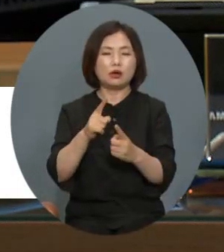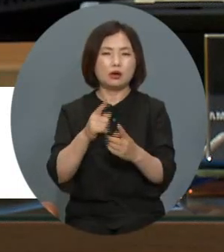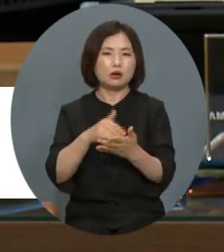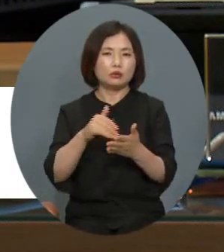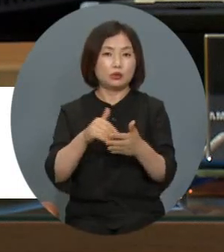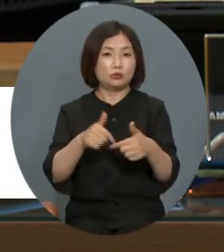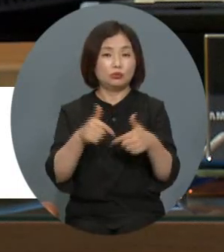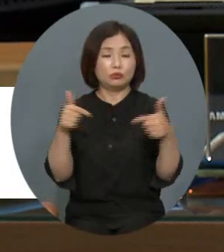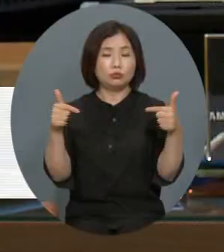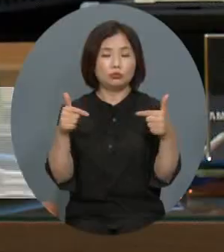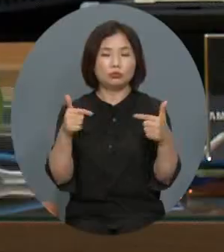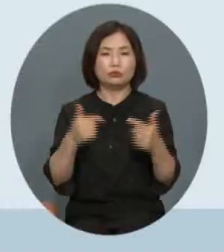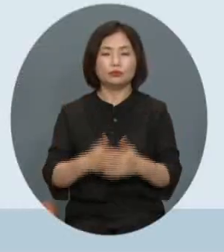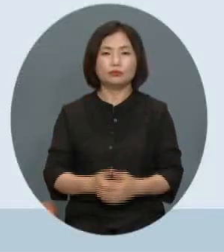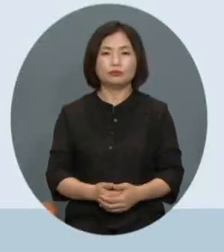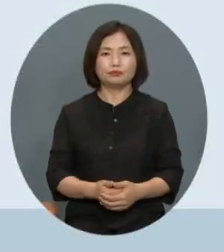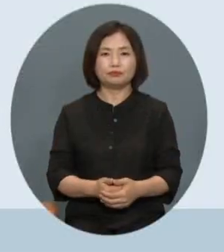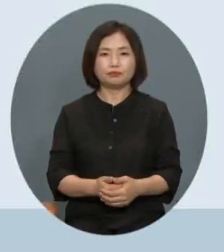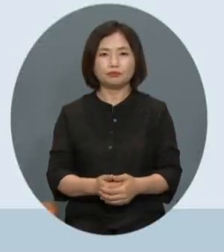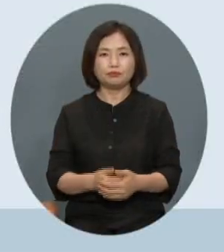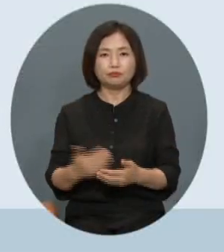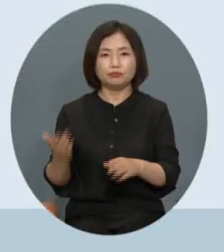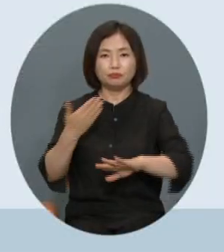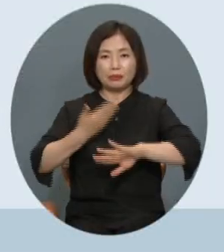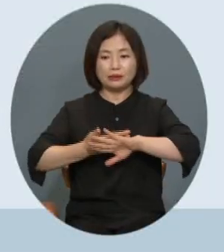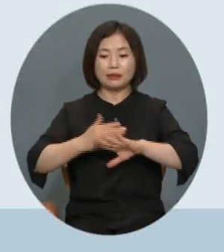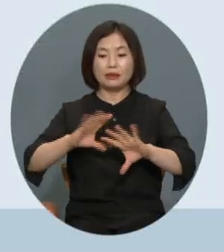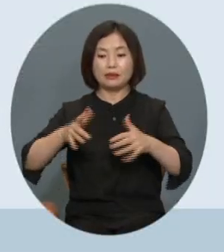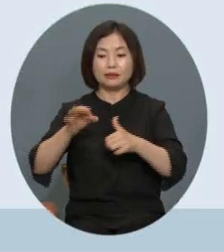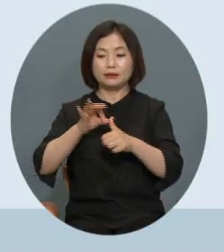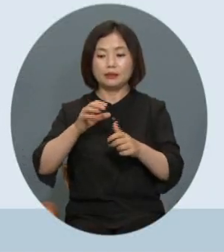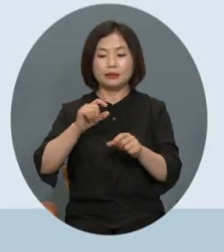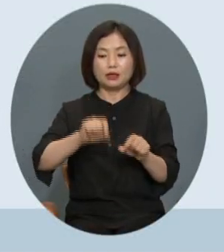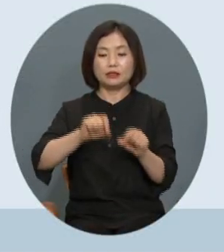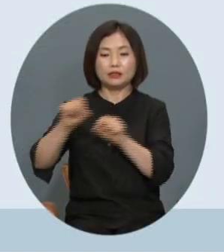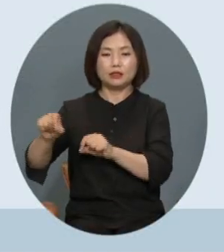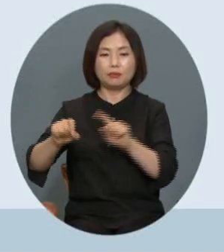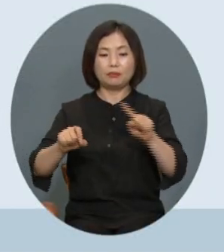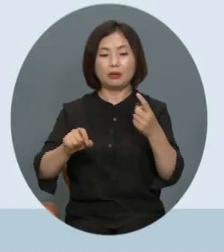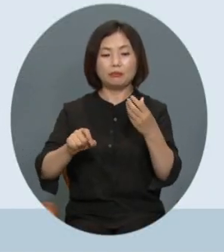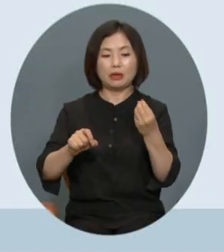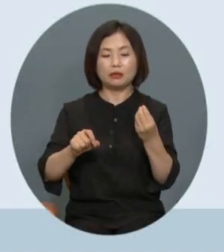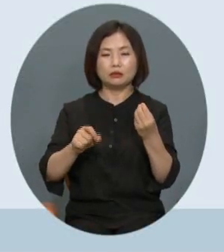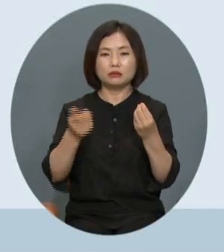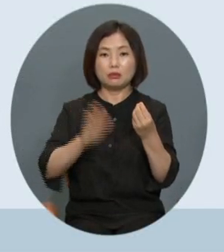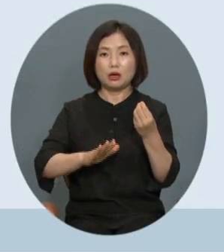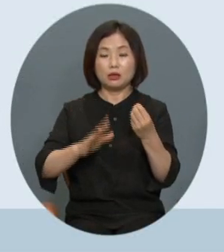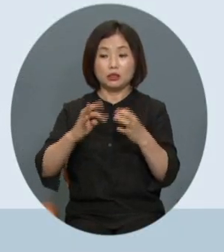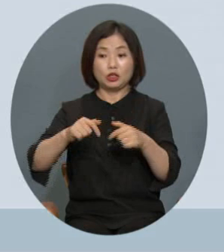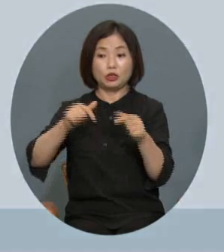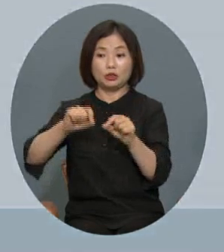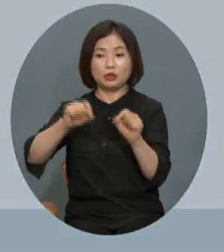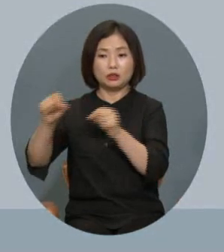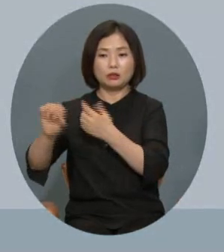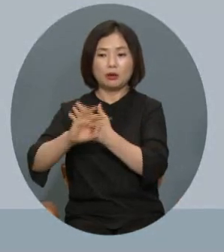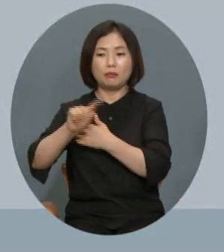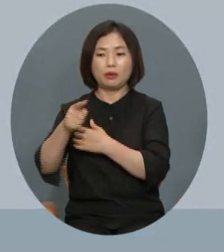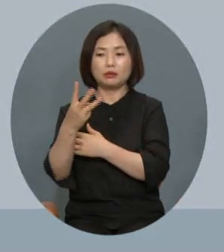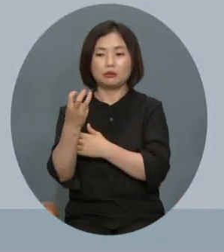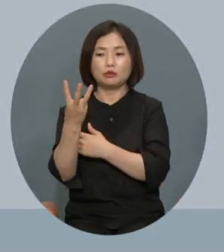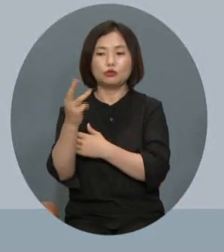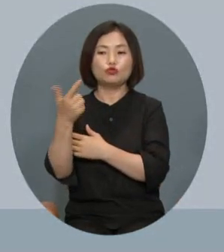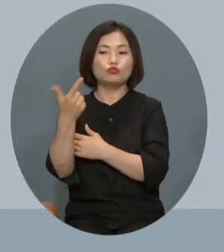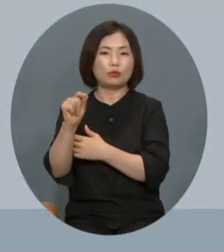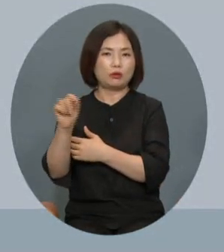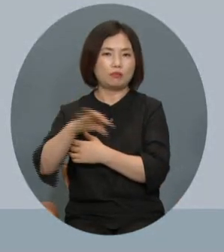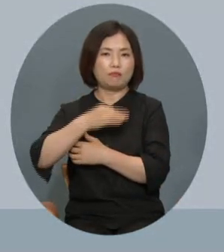사례가 다수 있습니다. 반대로 연금을 연기하면 100만 원 받을 것을 최대 136만 원까지 받게